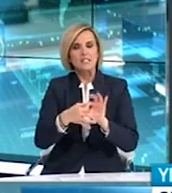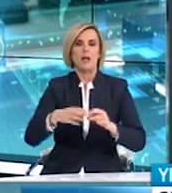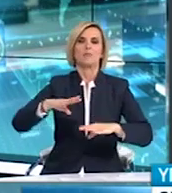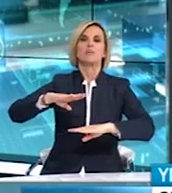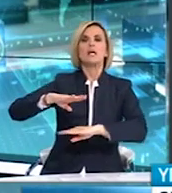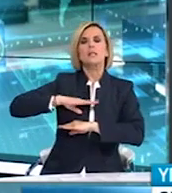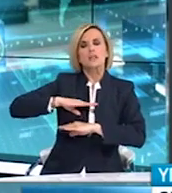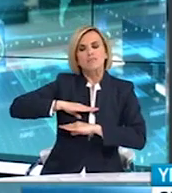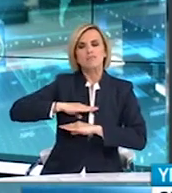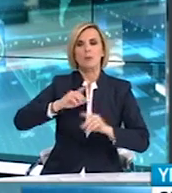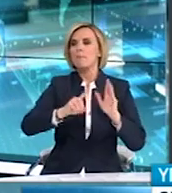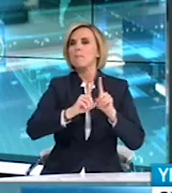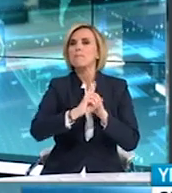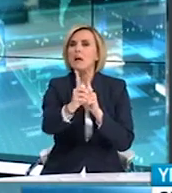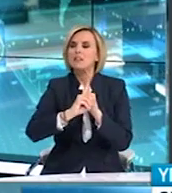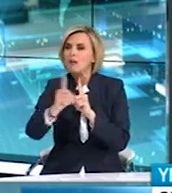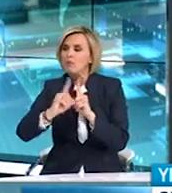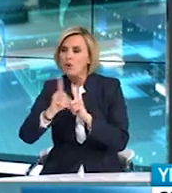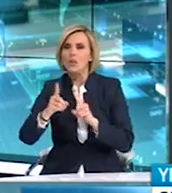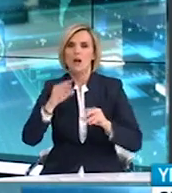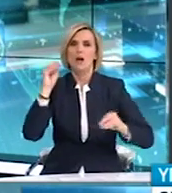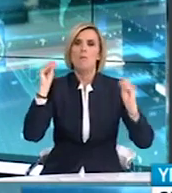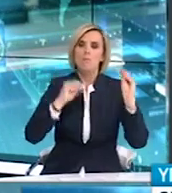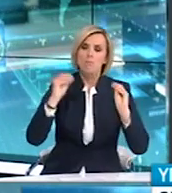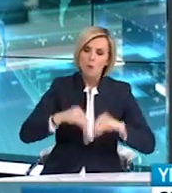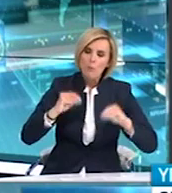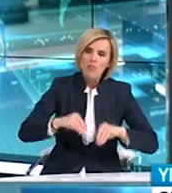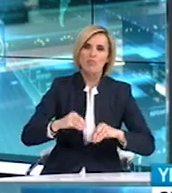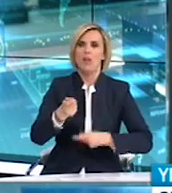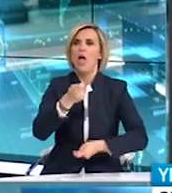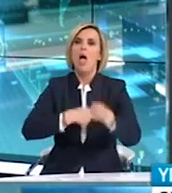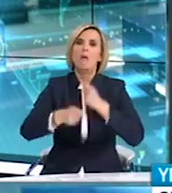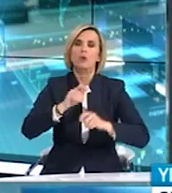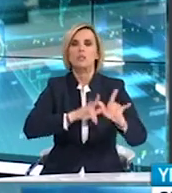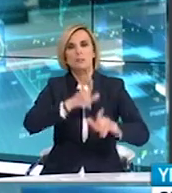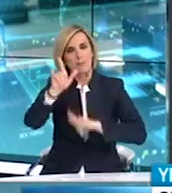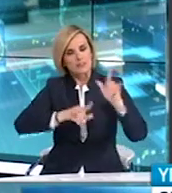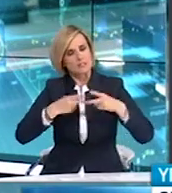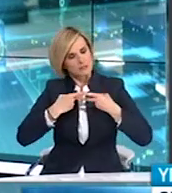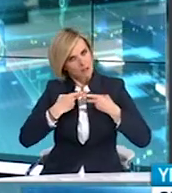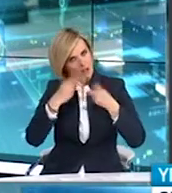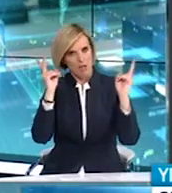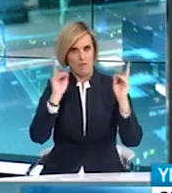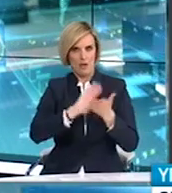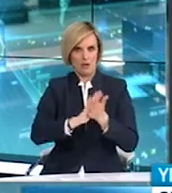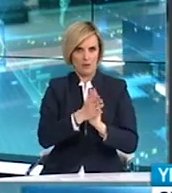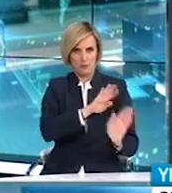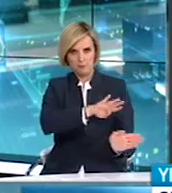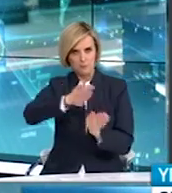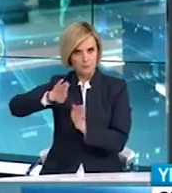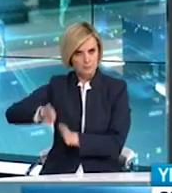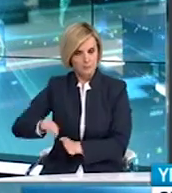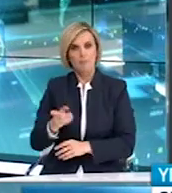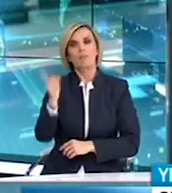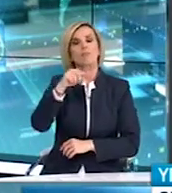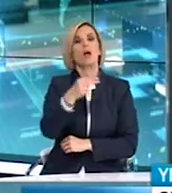στρατιωτικούς λόγους, για τη μεταφορά ανθρωπιστικής βοήθειας και για τις εμπορικές πτήσεις. Θα ήθελα στο σημείο αυτό επίσης να αναφερθώ σε ένα άλλο ζήτημα